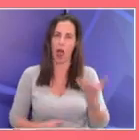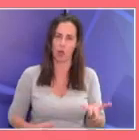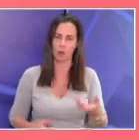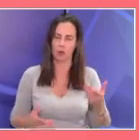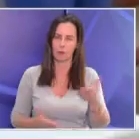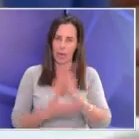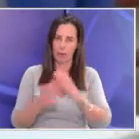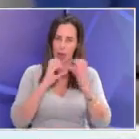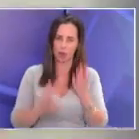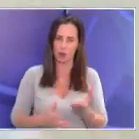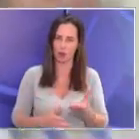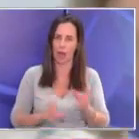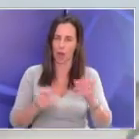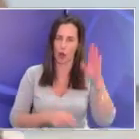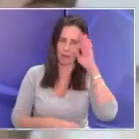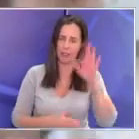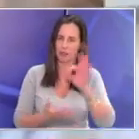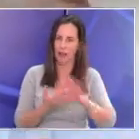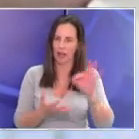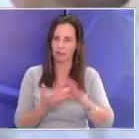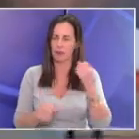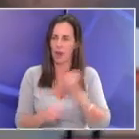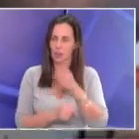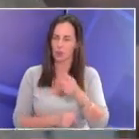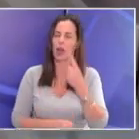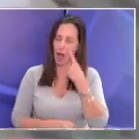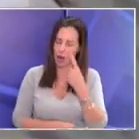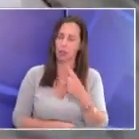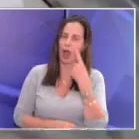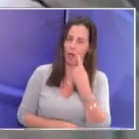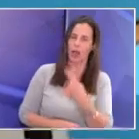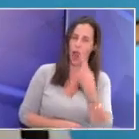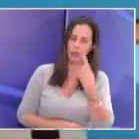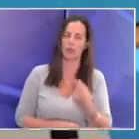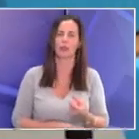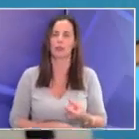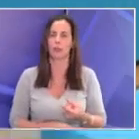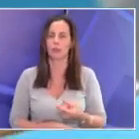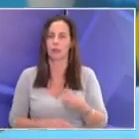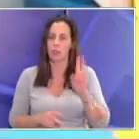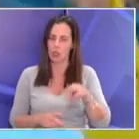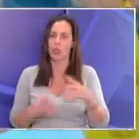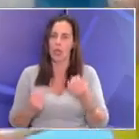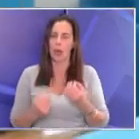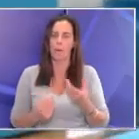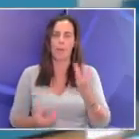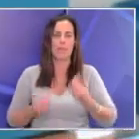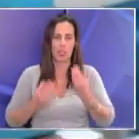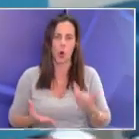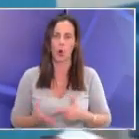חלק מהתקשורת המקומית, רדיו חיפה, הייתה גם כתבה מה עשו לעינת, כן, ראיתי גם את התמונה, כן. בהחלט יש הרבה